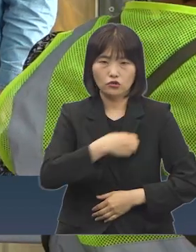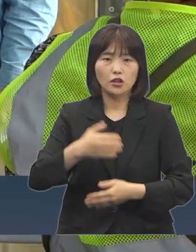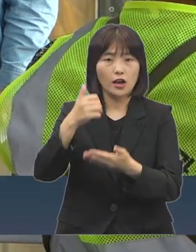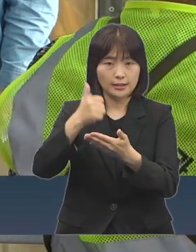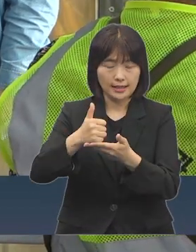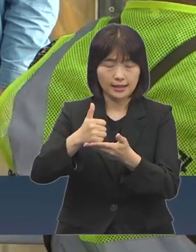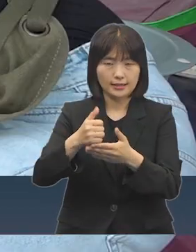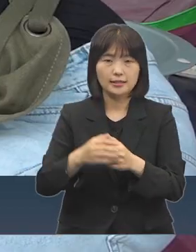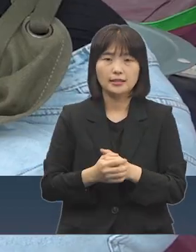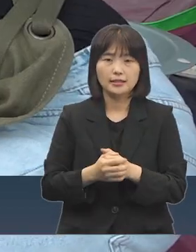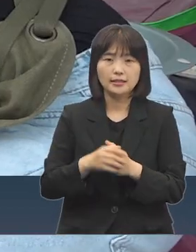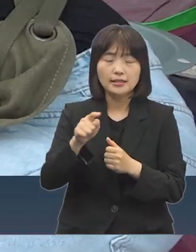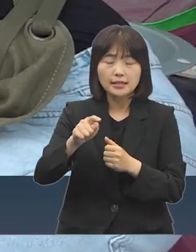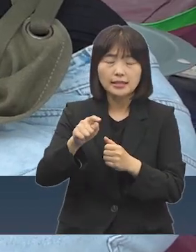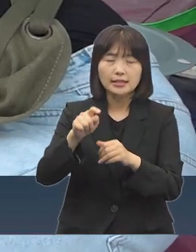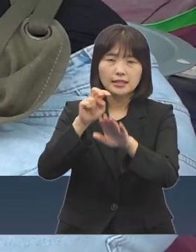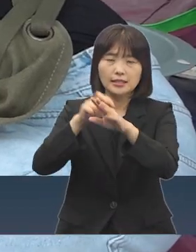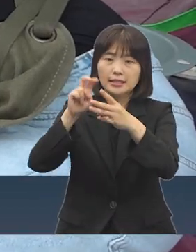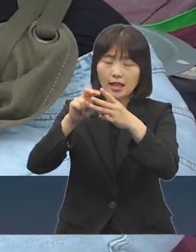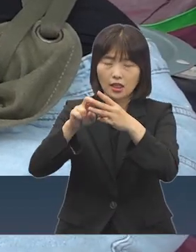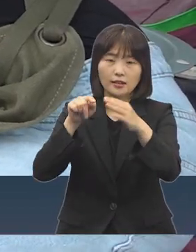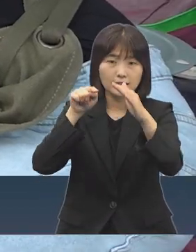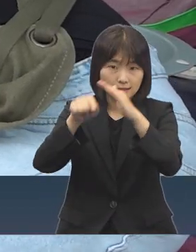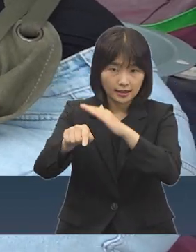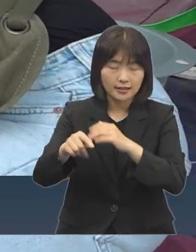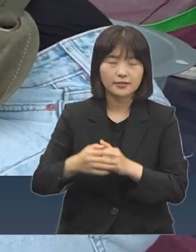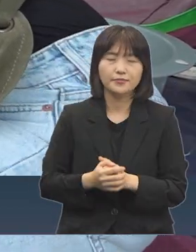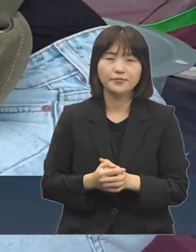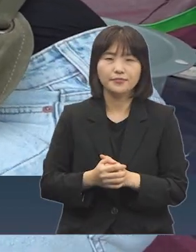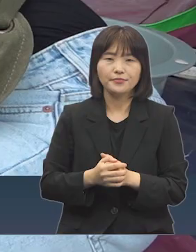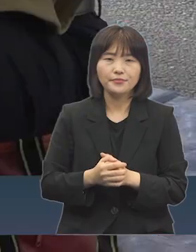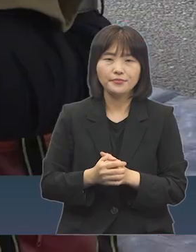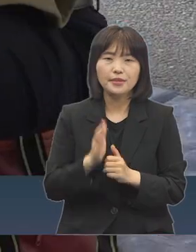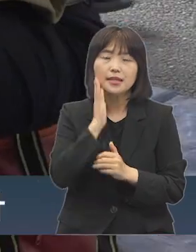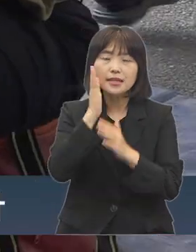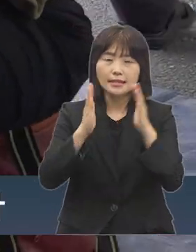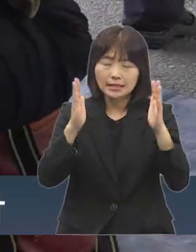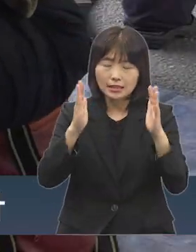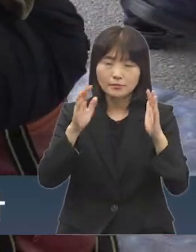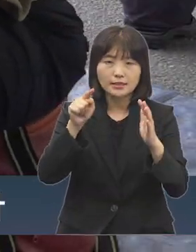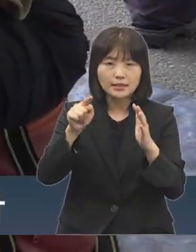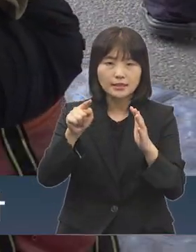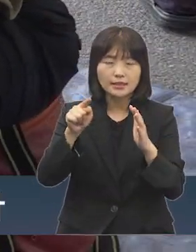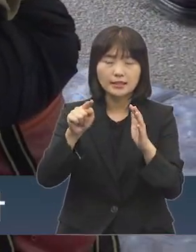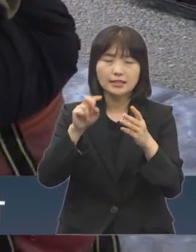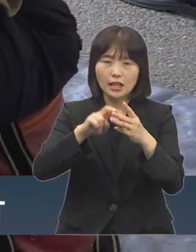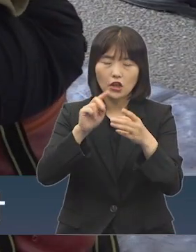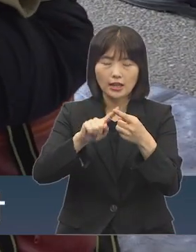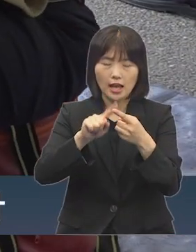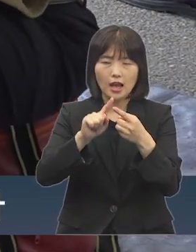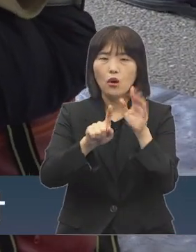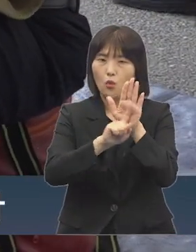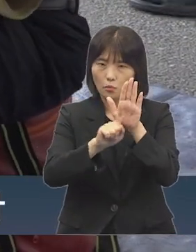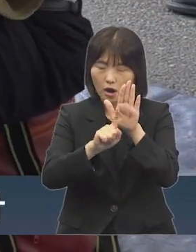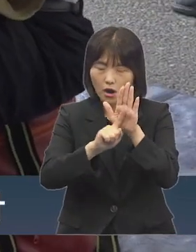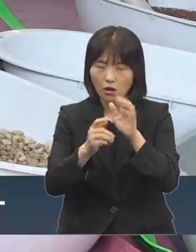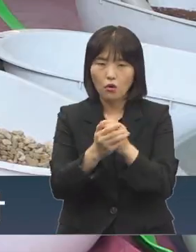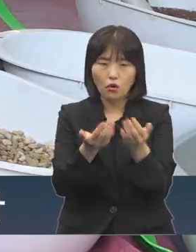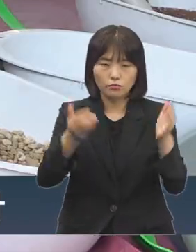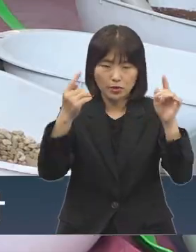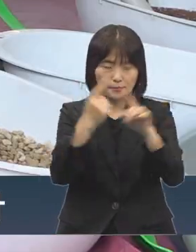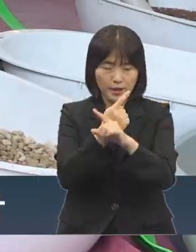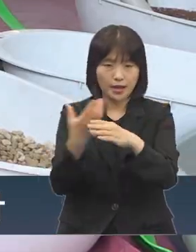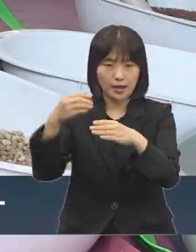동대문구청장이 이문2동 반려식물 클리닉 찾아가는 서비스를 찾아 반려식물 클릭센터를 홍보하고